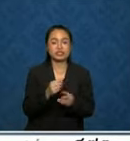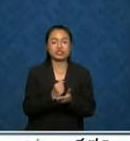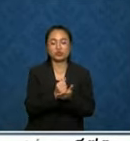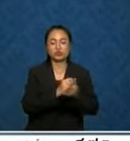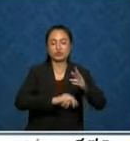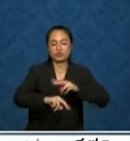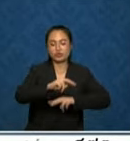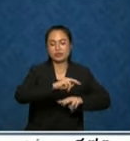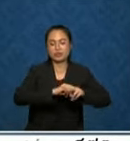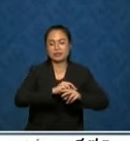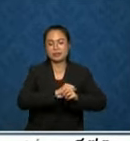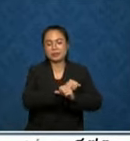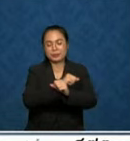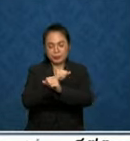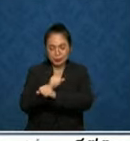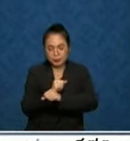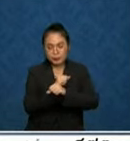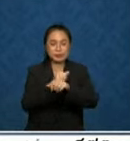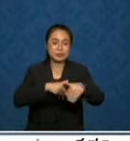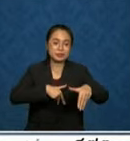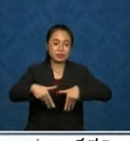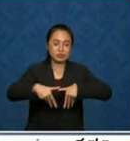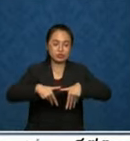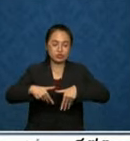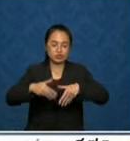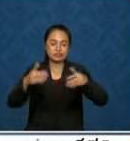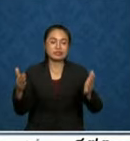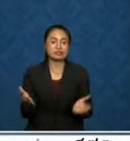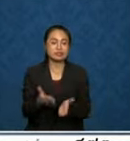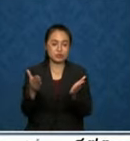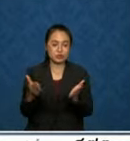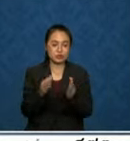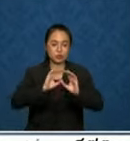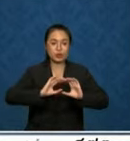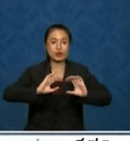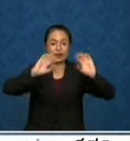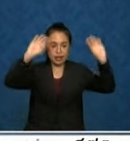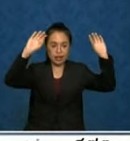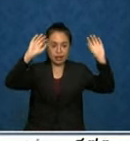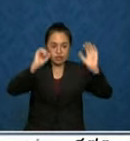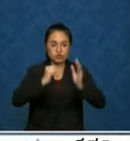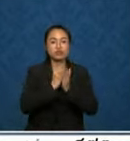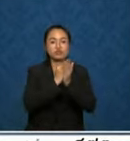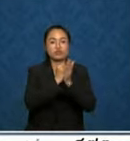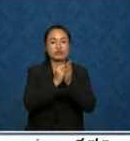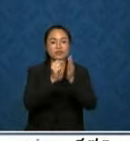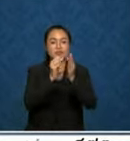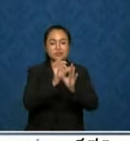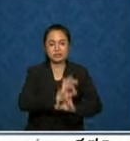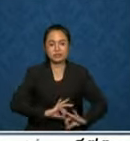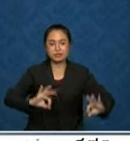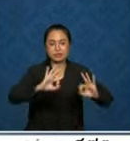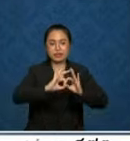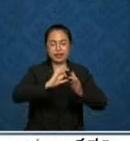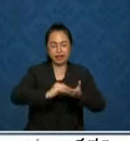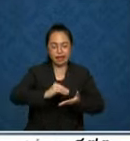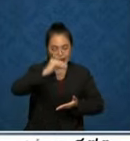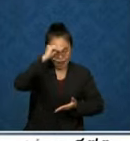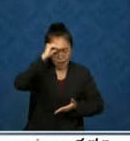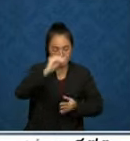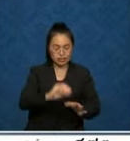าชนได้ดีที่สุดก็คือการที่เราจะผลักดันไปยังรัฐบาลค่ะยืนยันว่าความจำเป็นในการจัดการการศึกษาที่ส